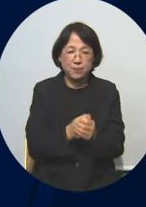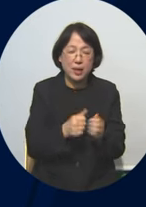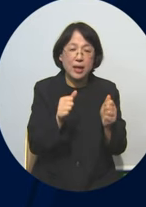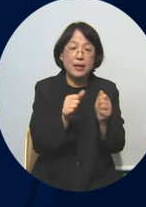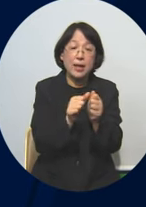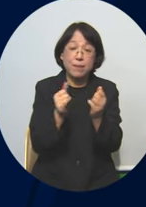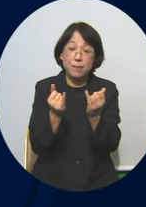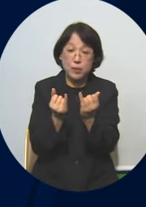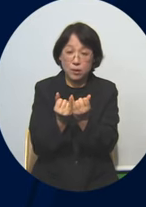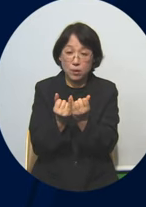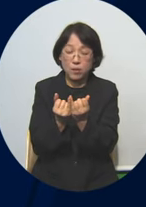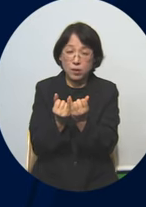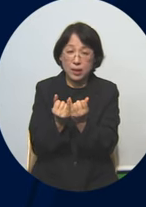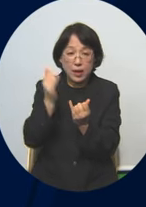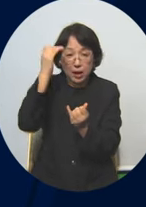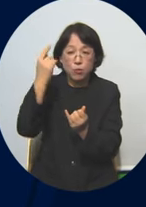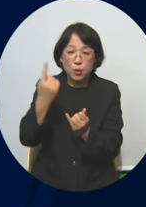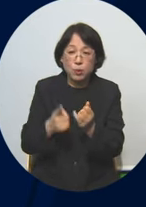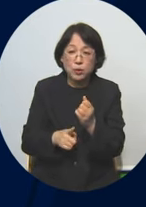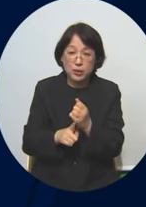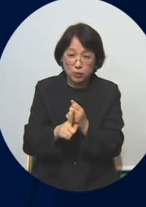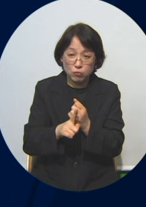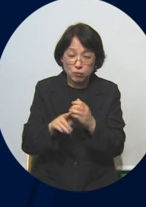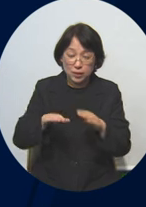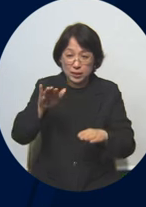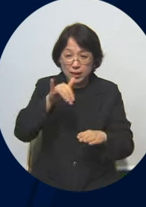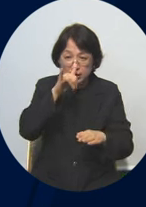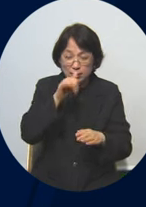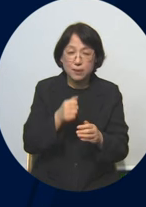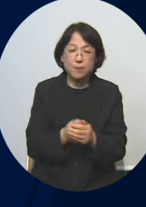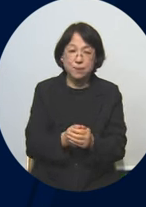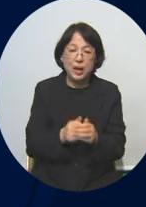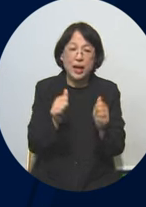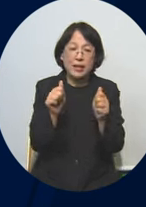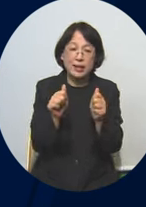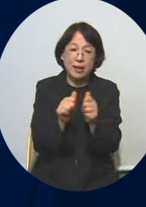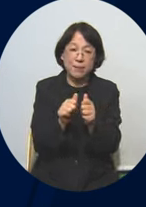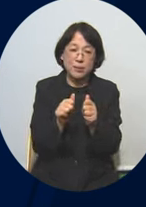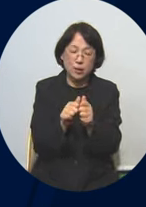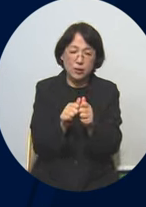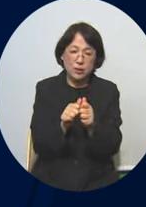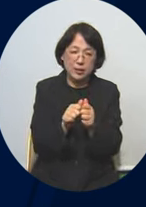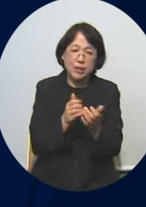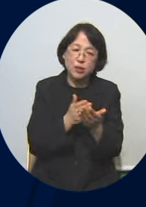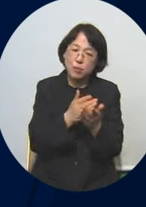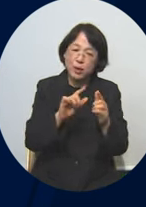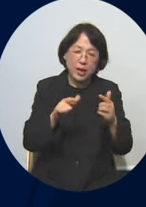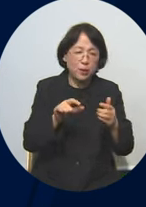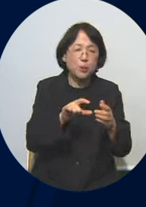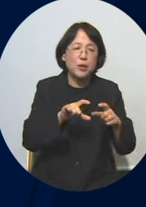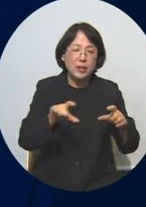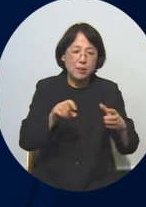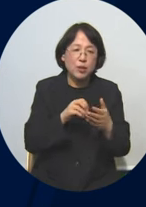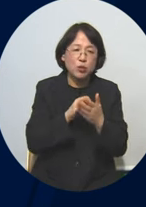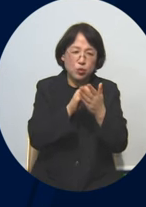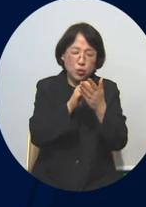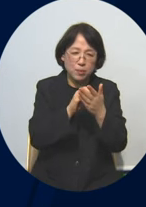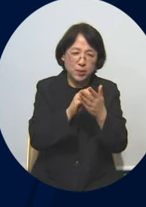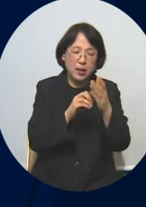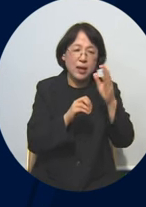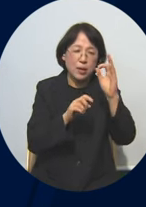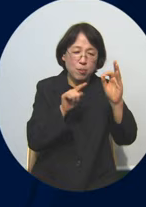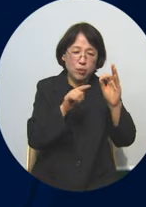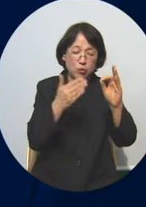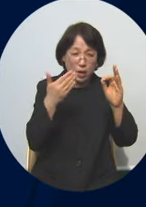온 이유는 뚜렷한 차이를 보였습니다. 남성은 비전문 취업이 10명 중 9명 수준이었고